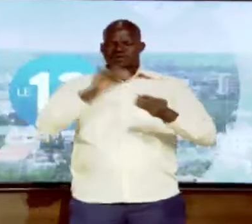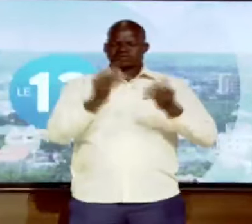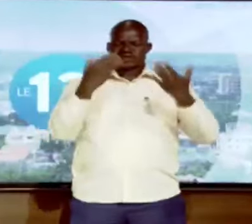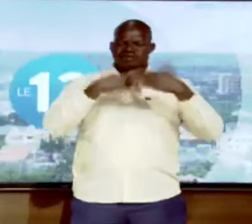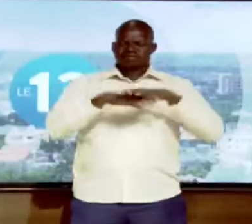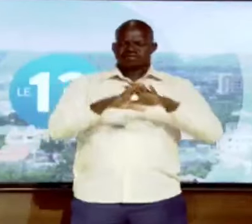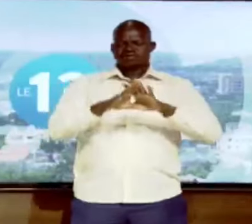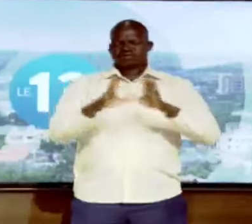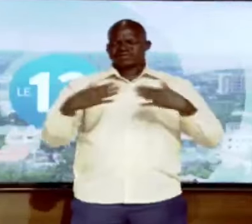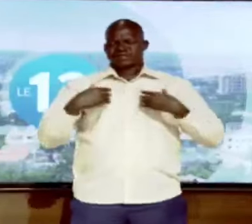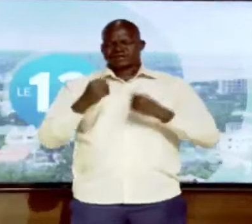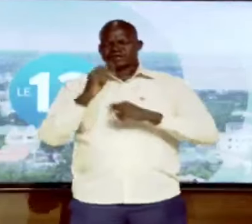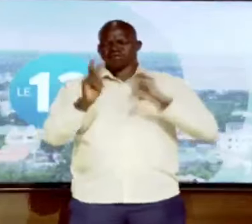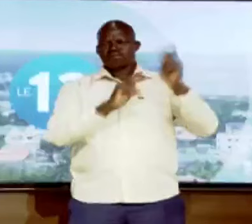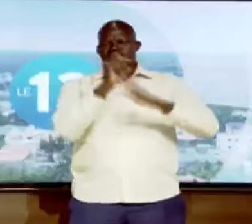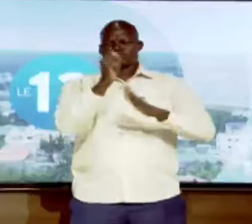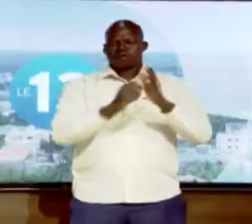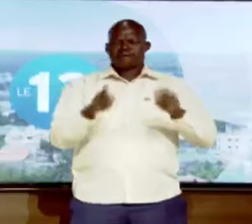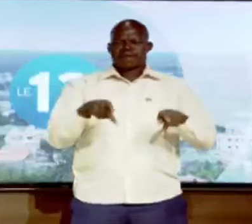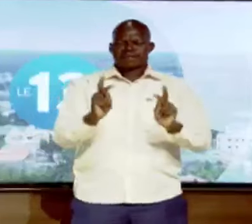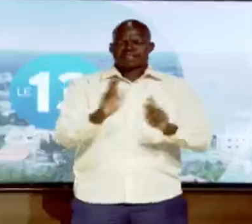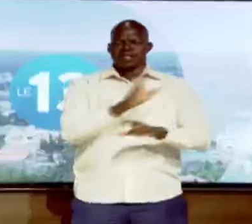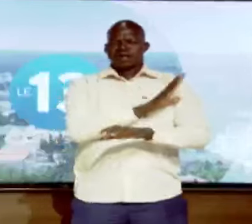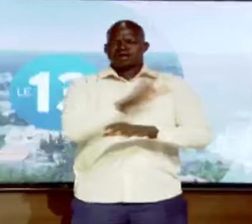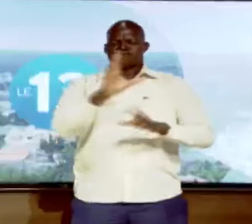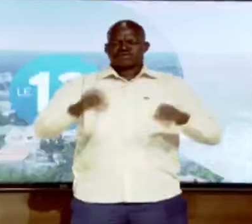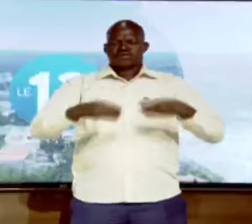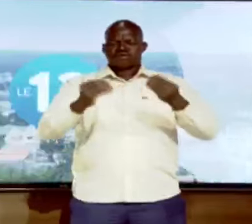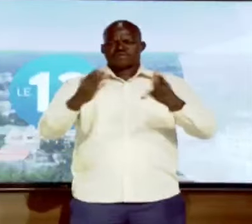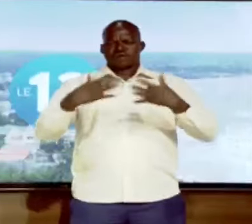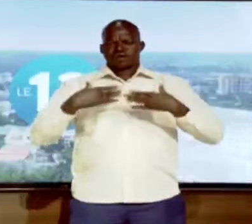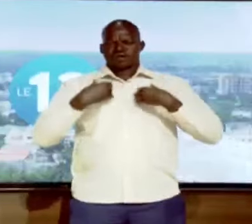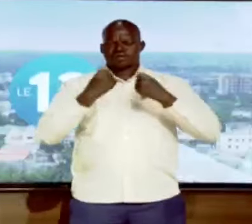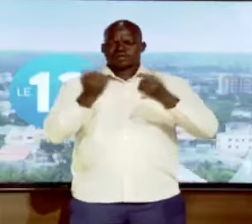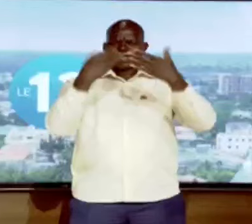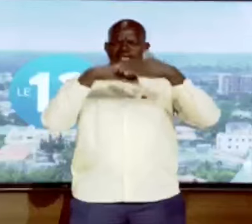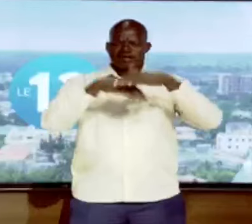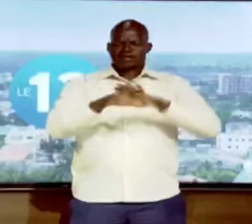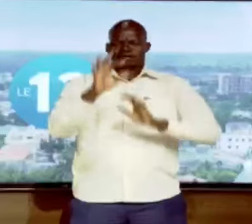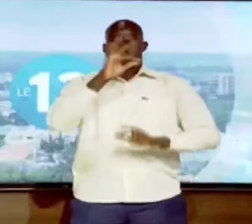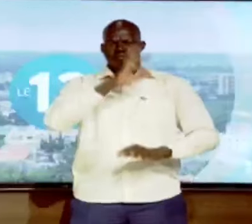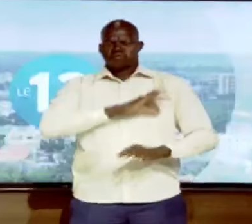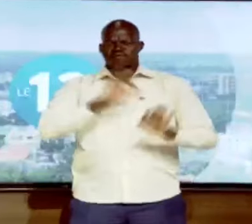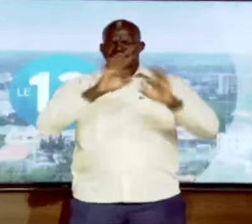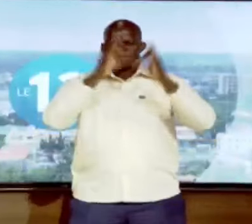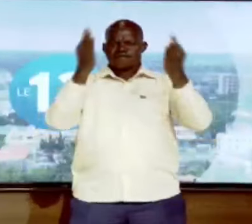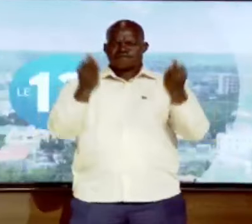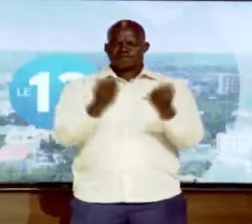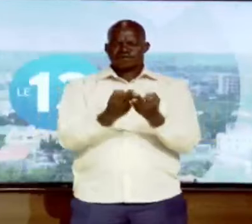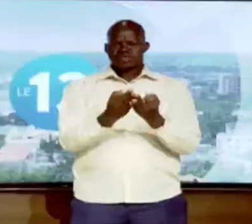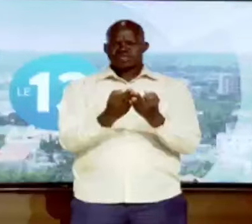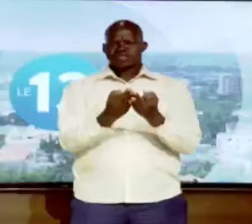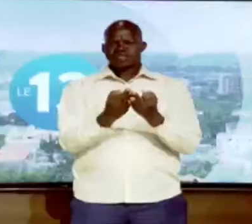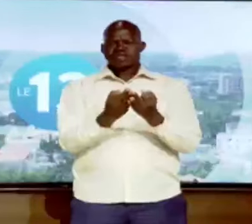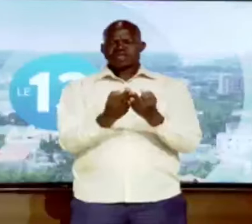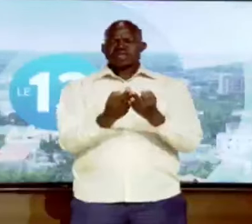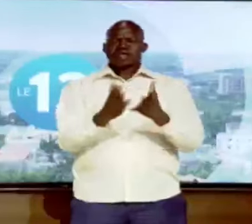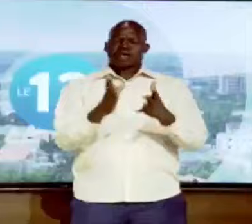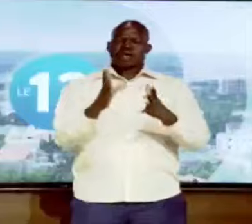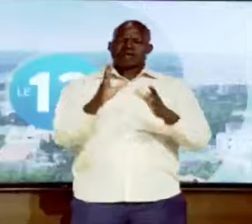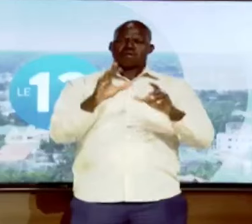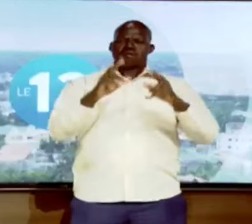santé communautaire pour permettre de renforcer l'offre de santé intégrée au profit des ménages et des familles en milieu